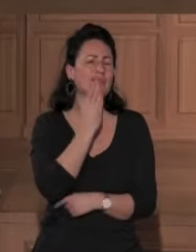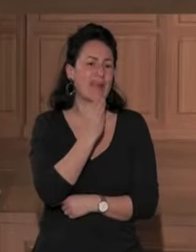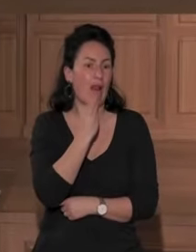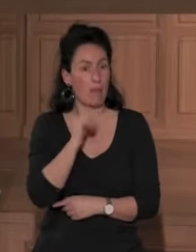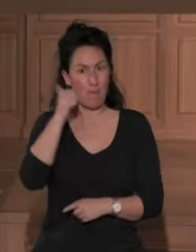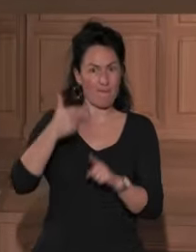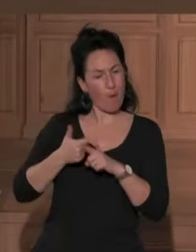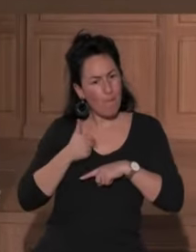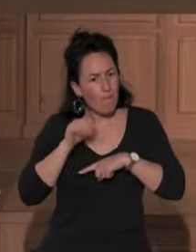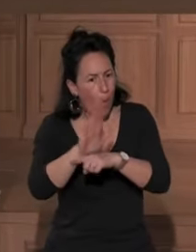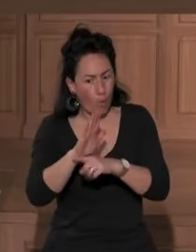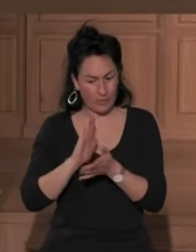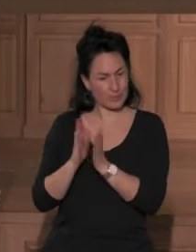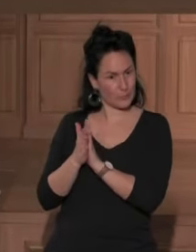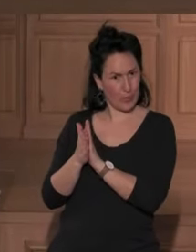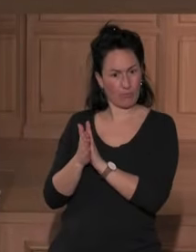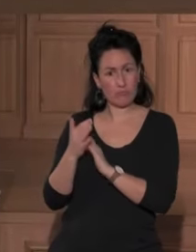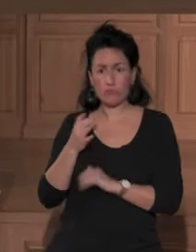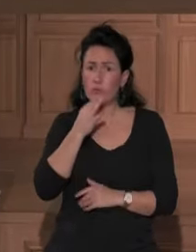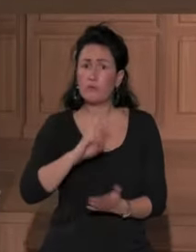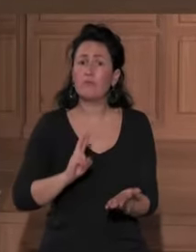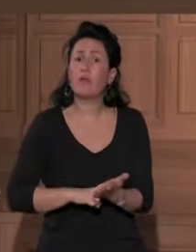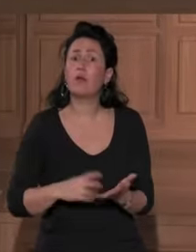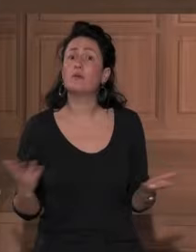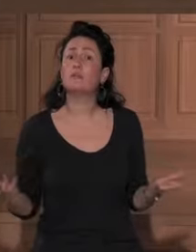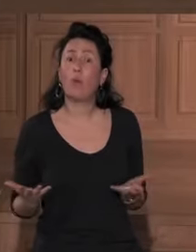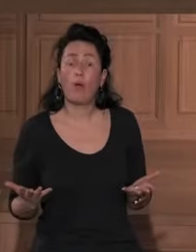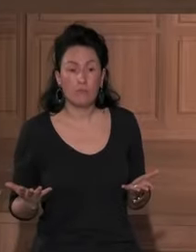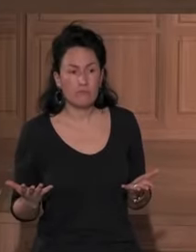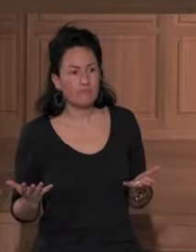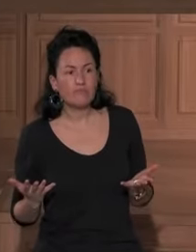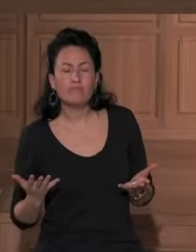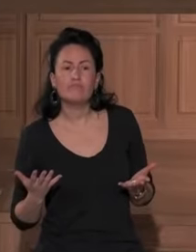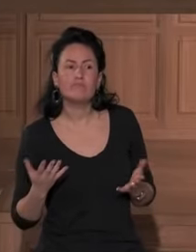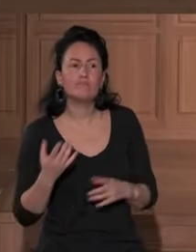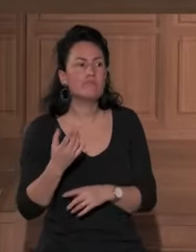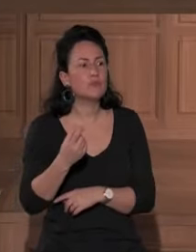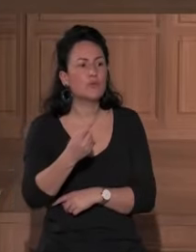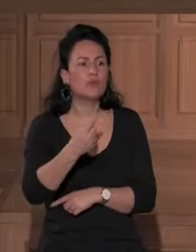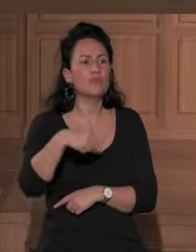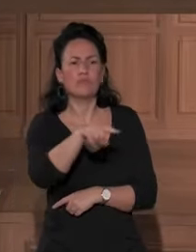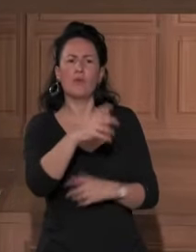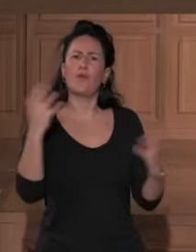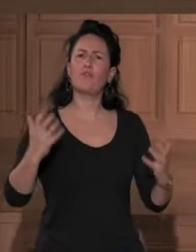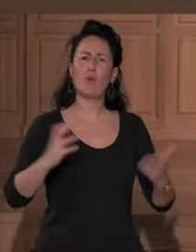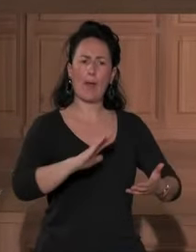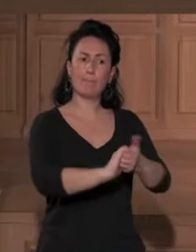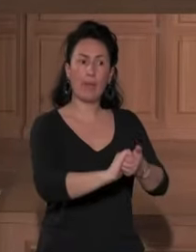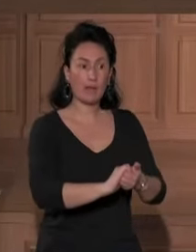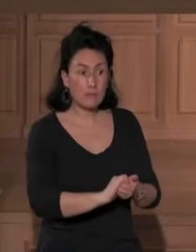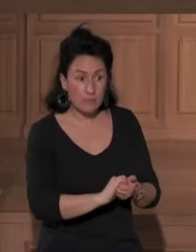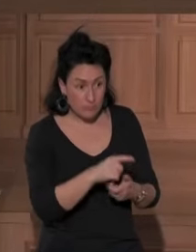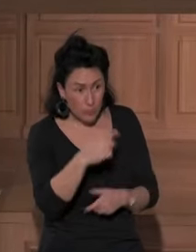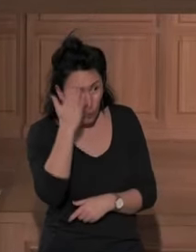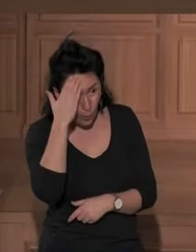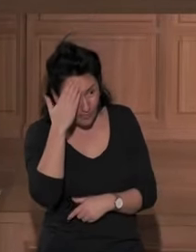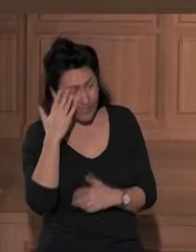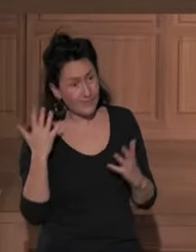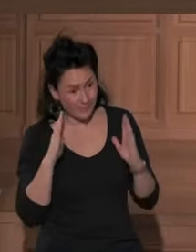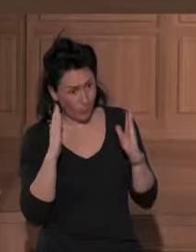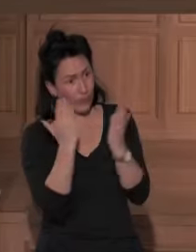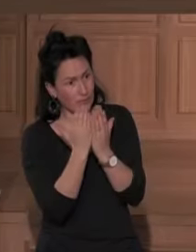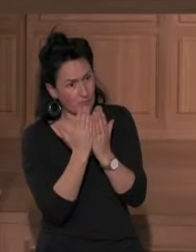je leur ai dit la vérité. Je leur ai dit, c'est que la vérité, c'est que vous voulez, par exemple, vous la paix dans votre truc, déjà comprenez c'est quoi l'autisme. Et après, moi, je vais vous dire